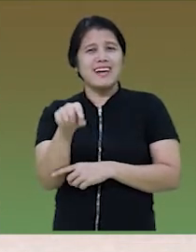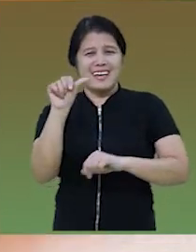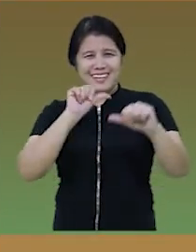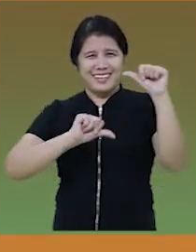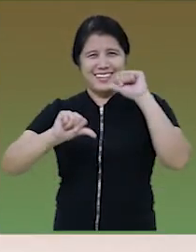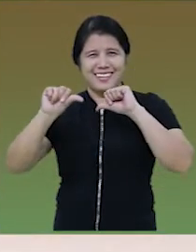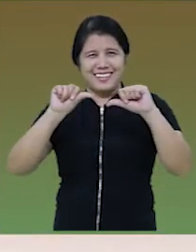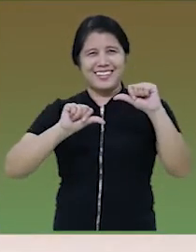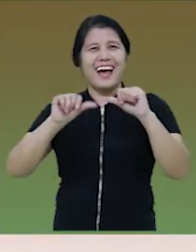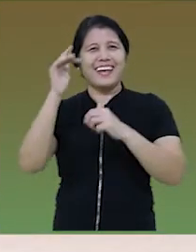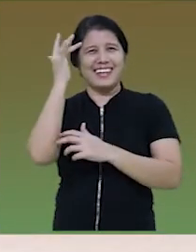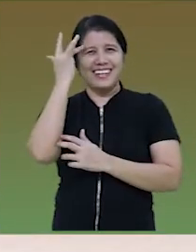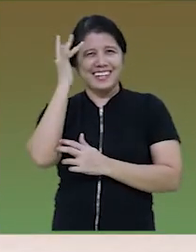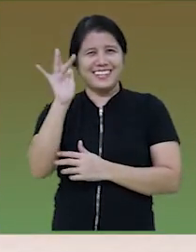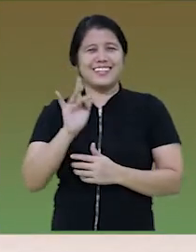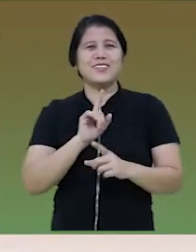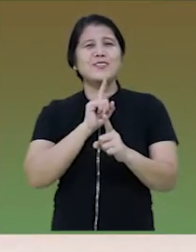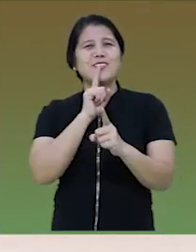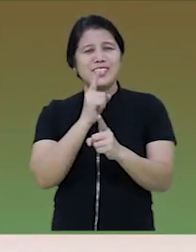Saigaling talaga!